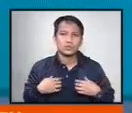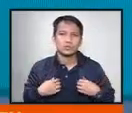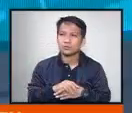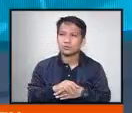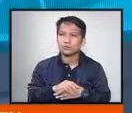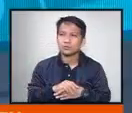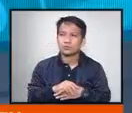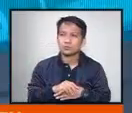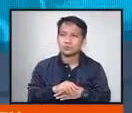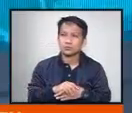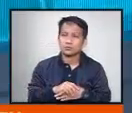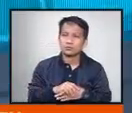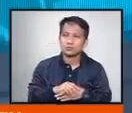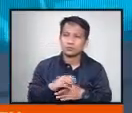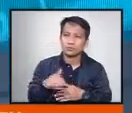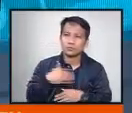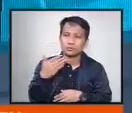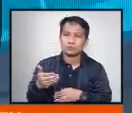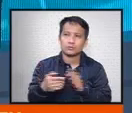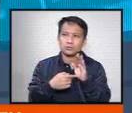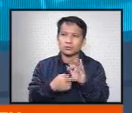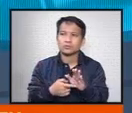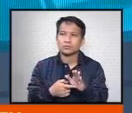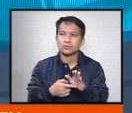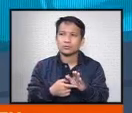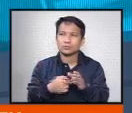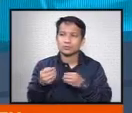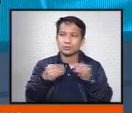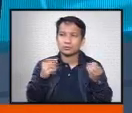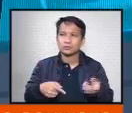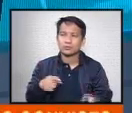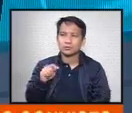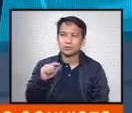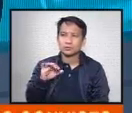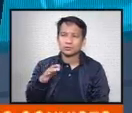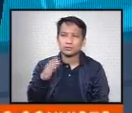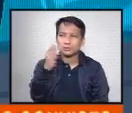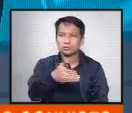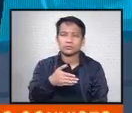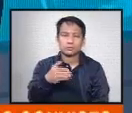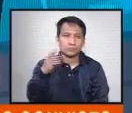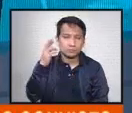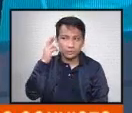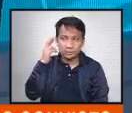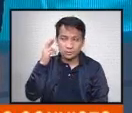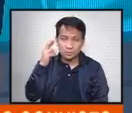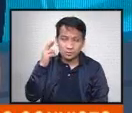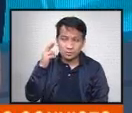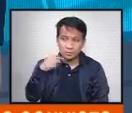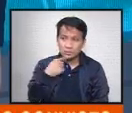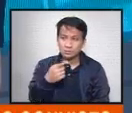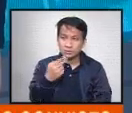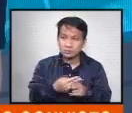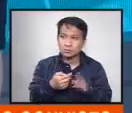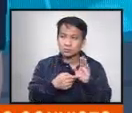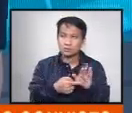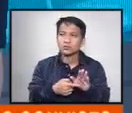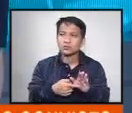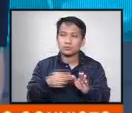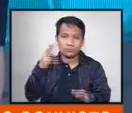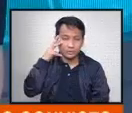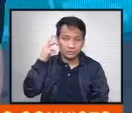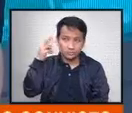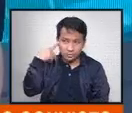pulis. Nako, eto Idol Raffy, ha, nangyari nga ang Baybas sa mismong tinitirahan pa ng suspect. Kinilalang suspect na